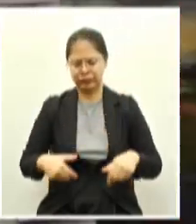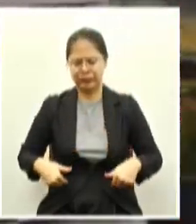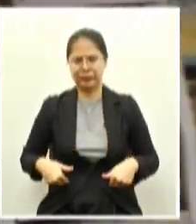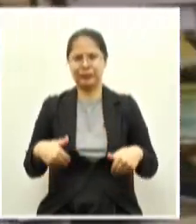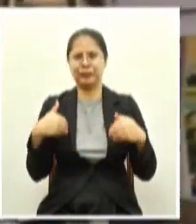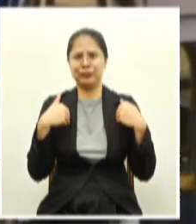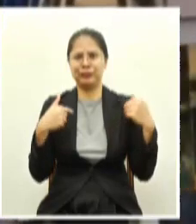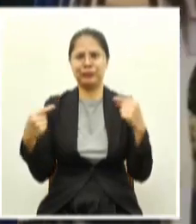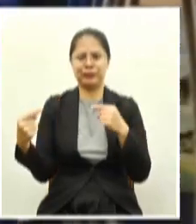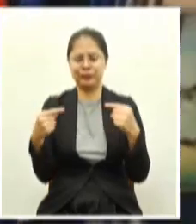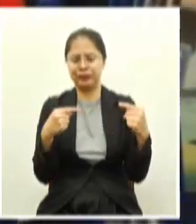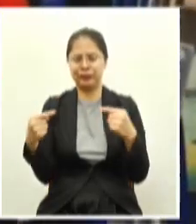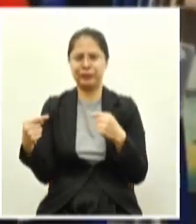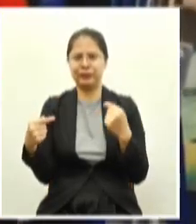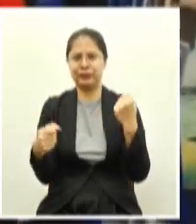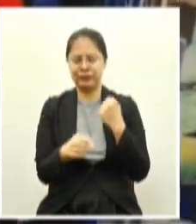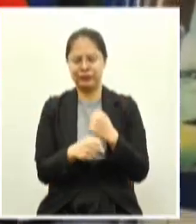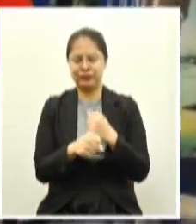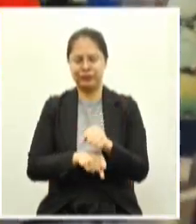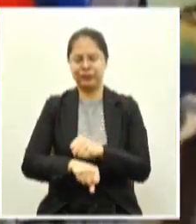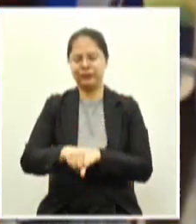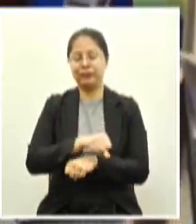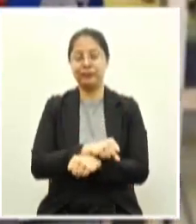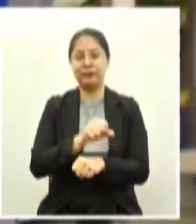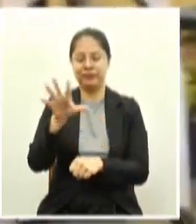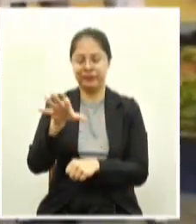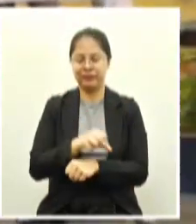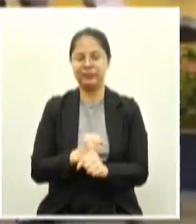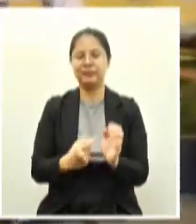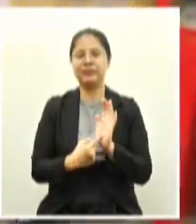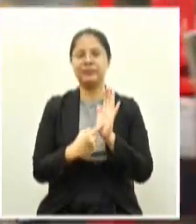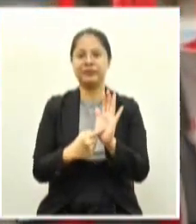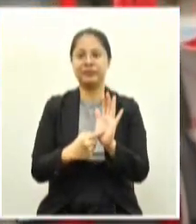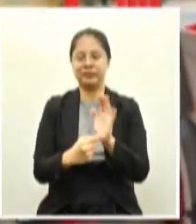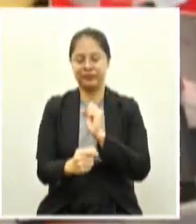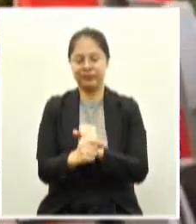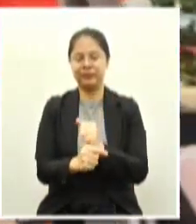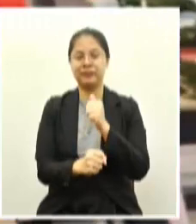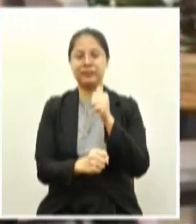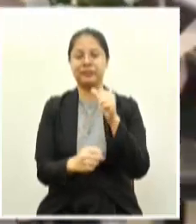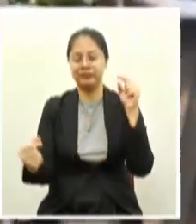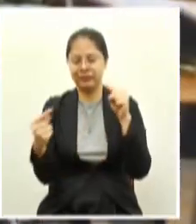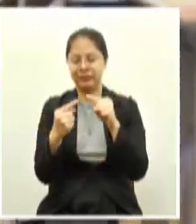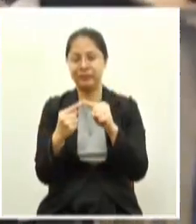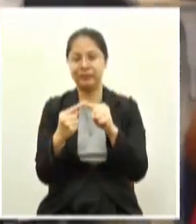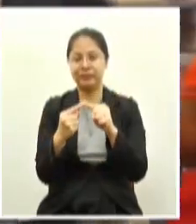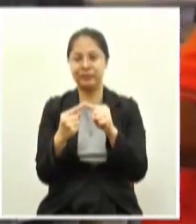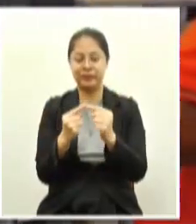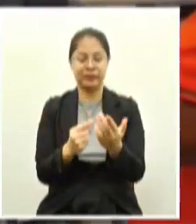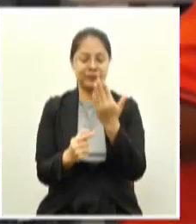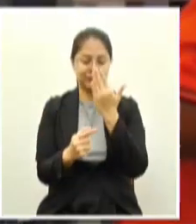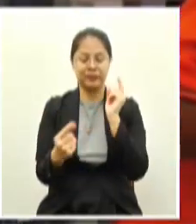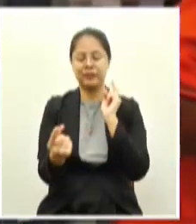ข้อถกเถียงเน้นการนำไปใช้เน้นการลงข้อสรุปทำเป็นไปได้ที่สอดคล้องกับสถานการณ์ที่เขาเ